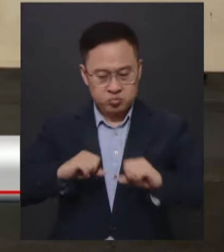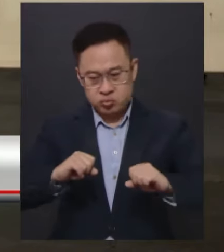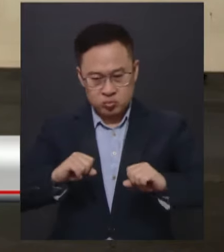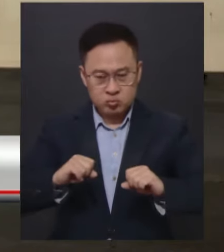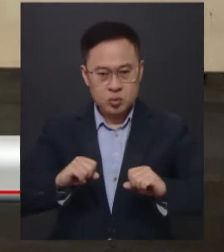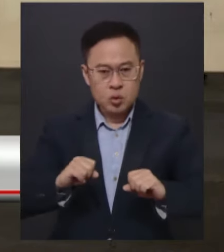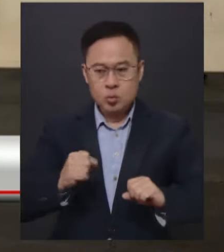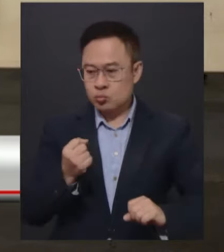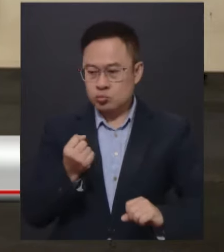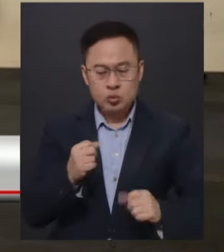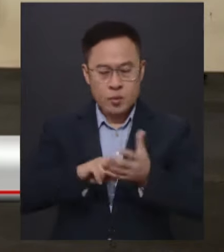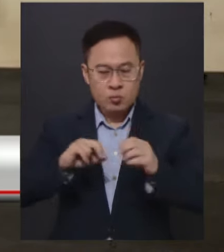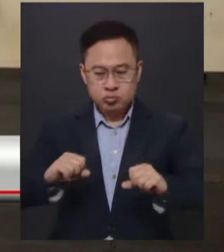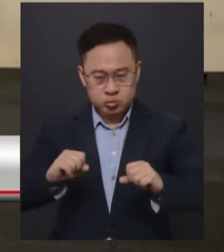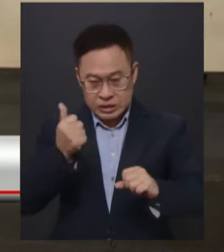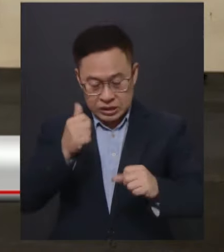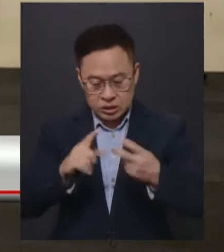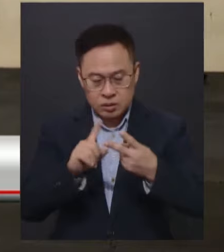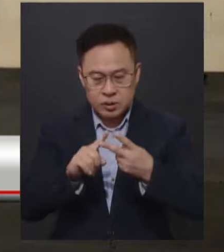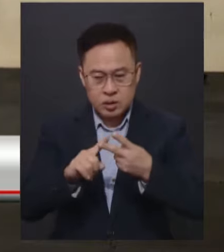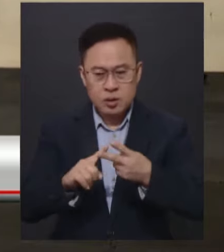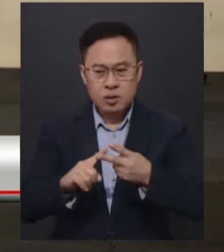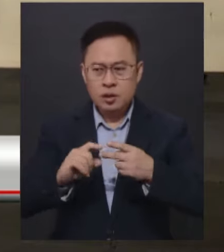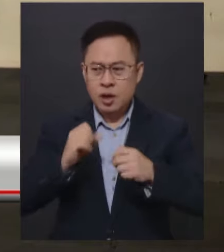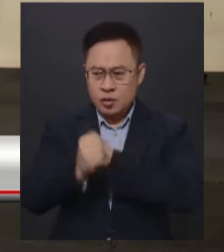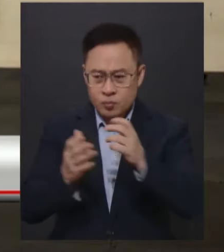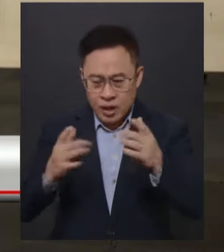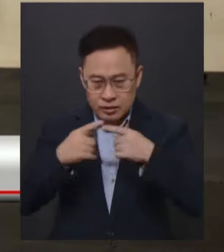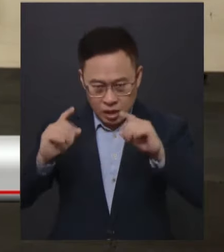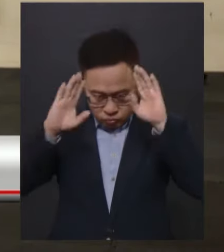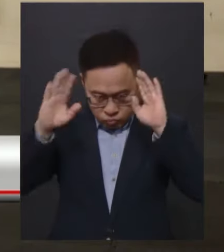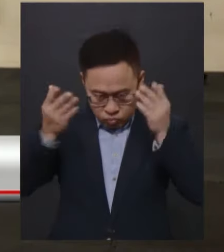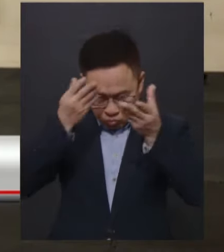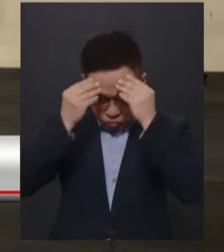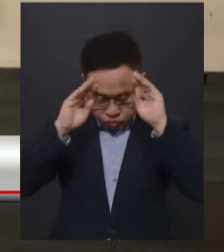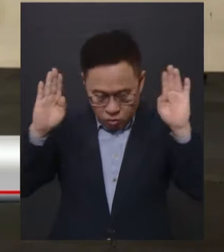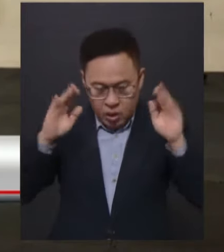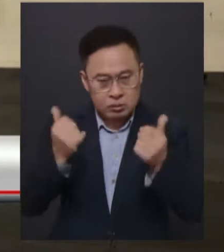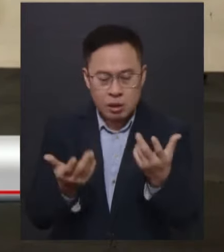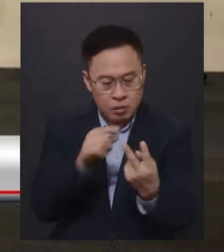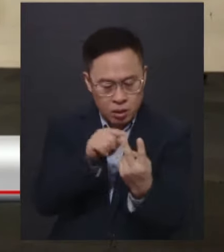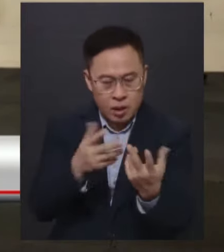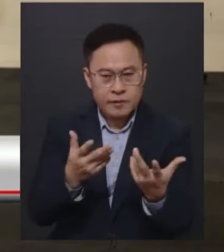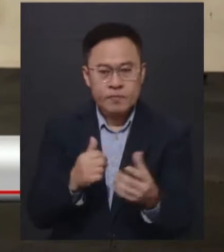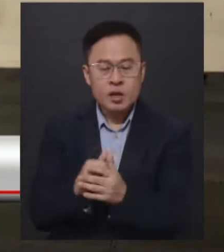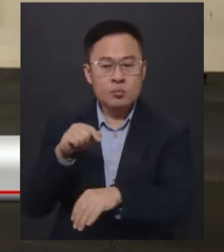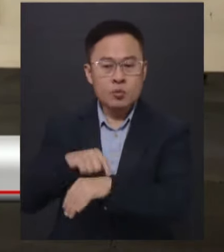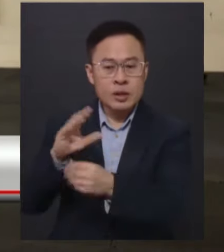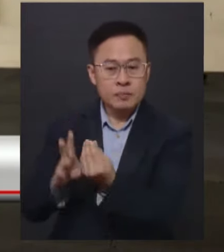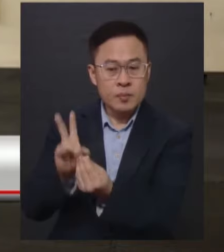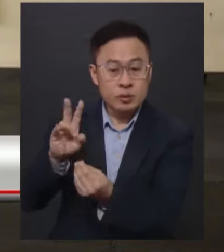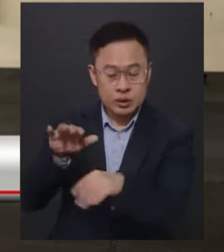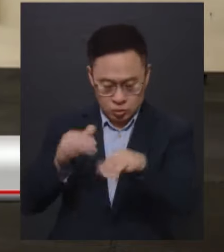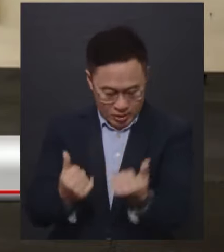วยครับว่าช่วงนั้นเหลือระยะเวลาอีก2อาทิตย์เนี่ยใครที่พัฒนาฝี